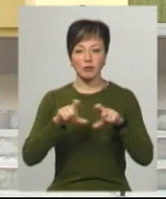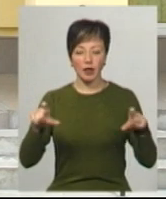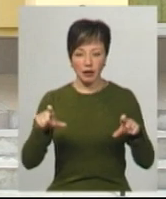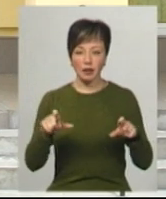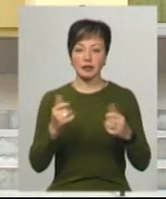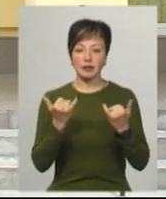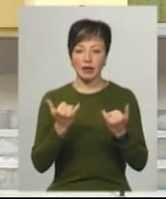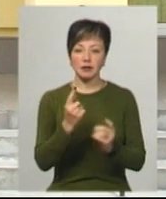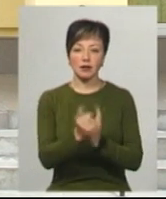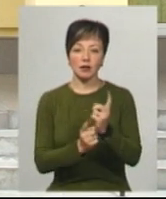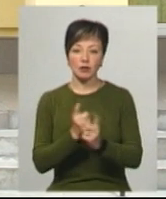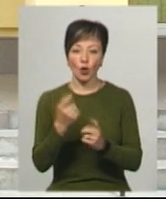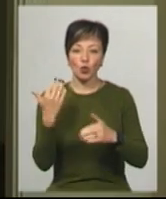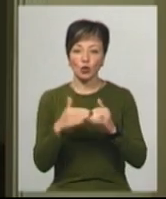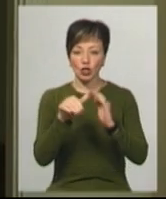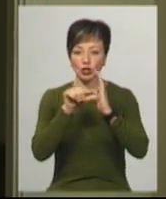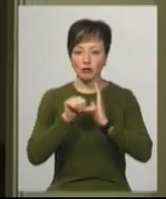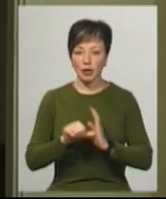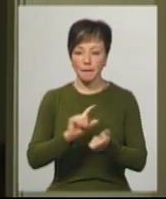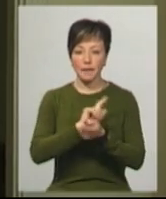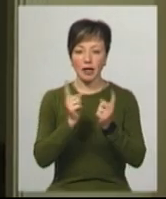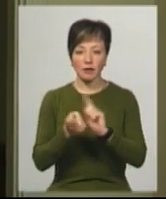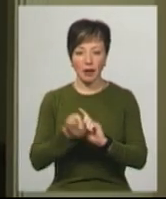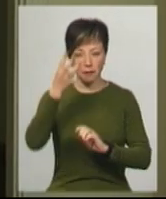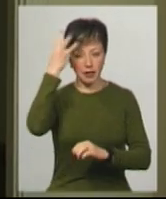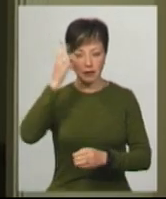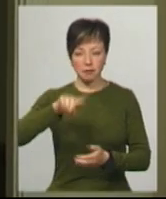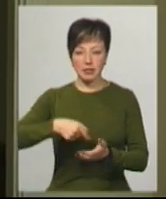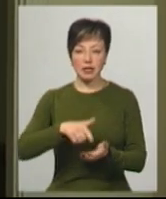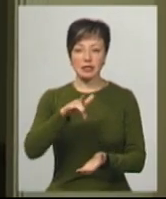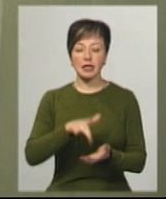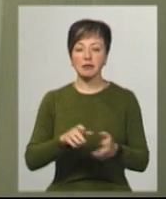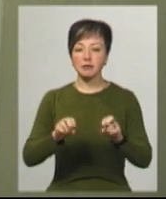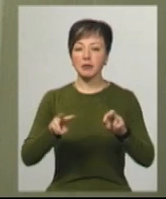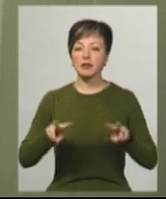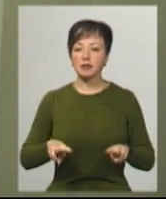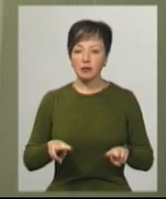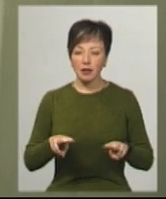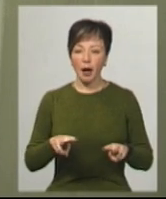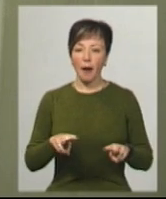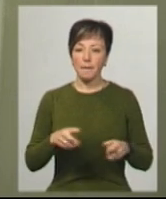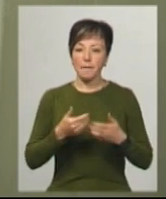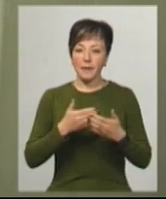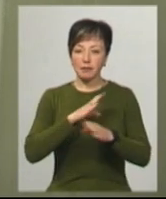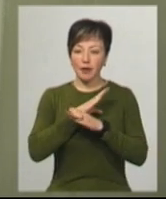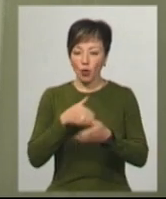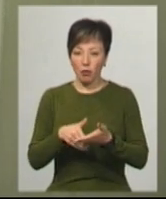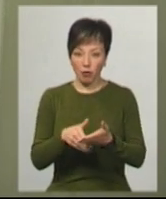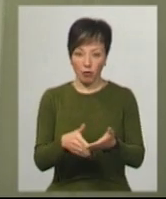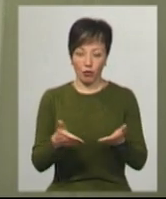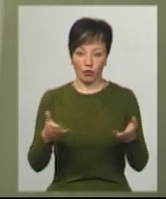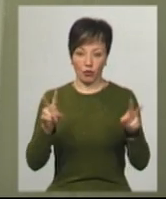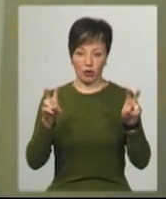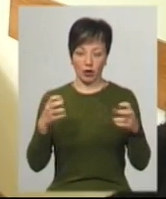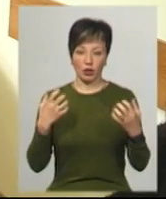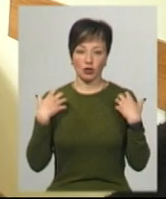стадії реорганізації близько півроку. Його перетворили в Хмельницький міський центр спеціалізованої паліативної та хосписної допомоги, каже начальник